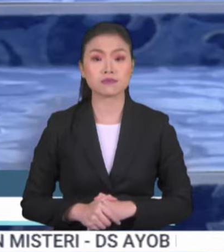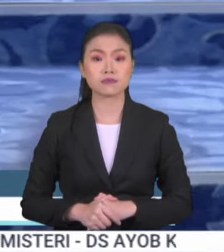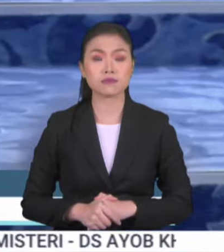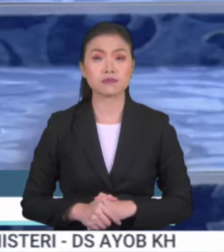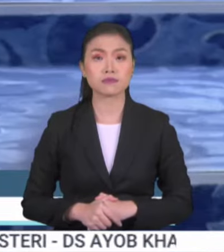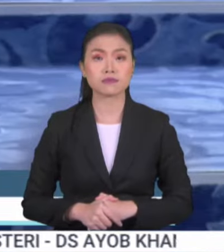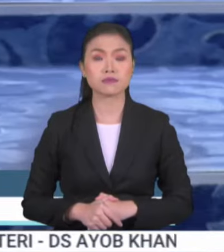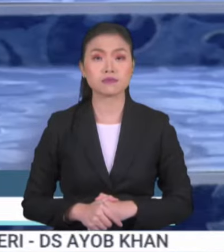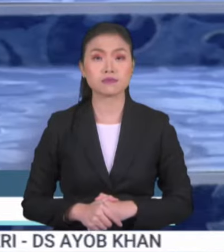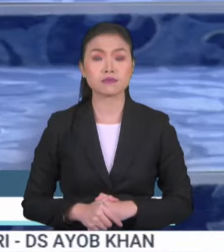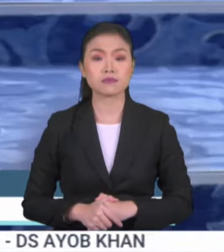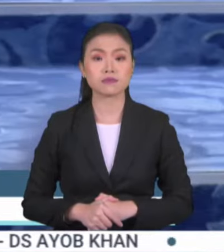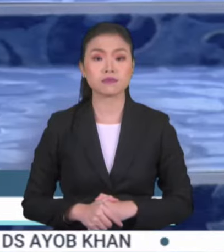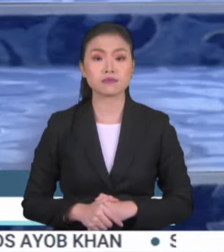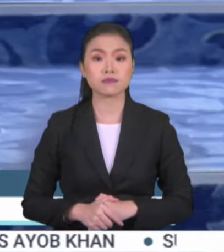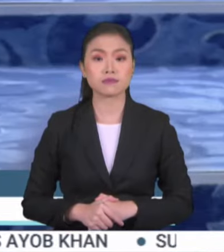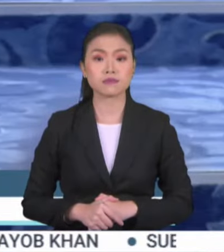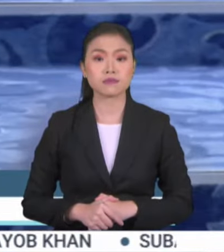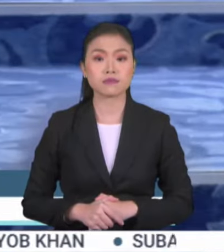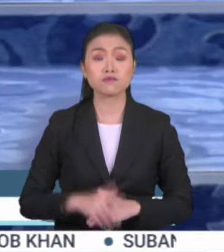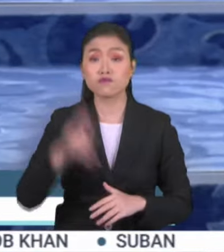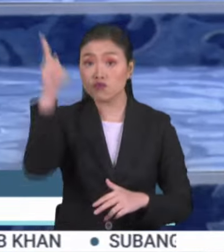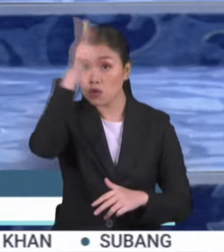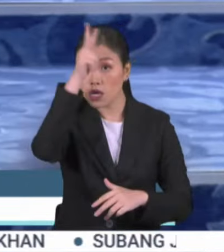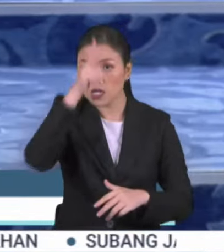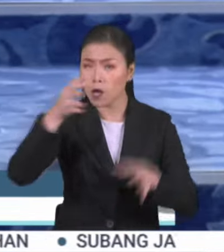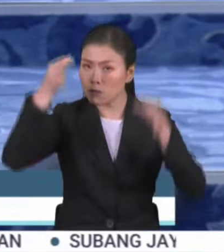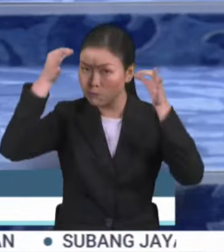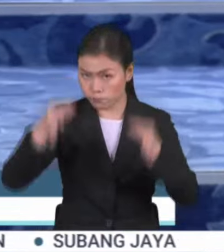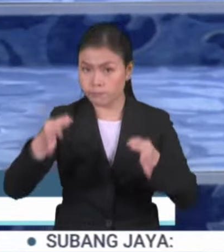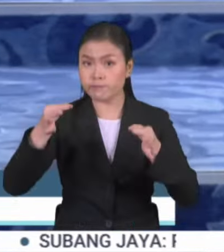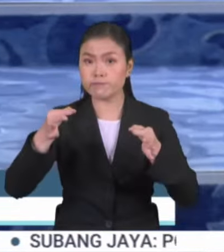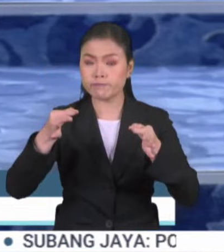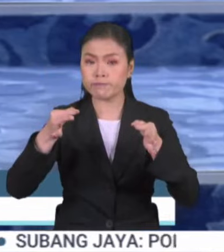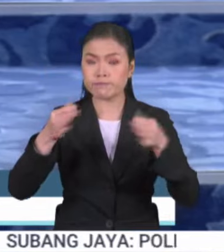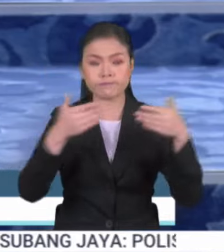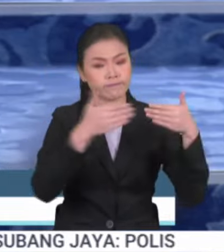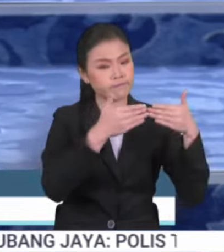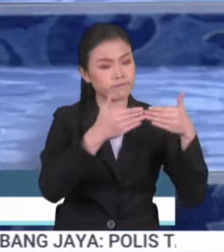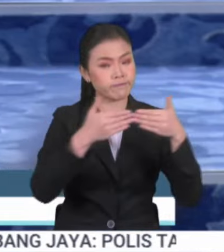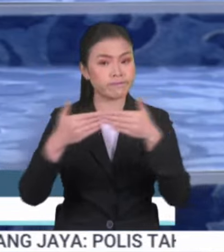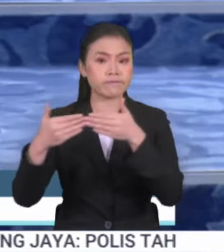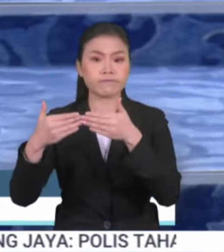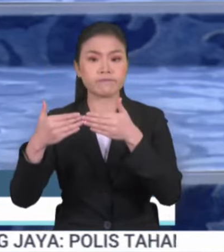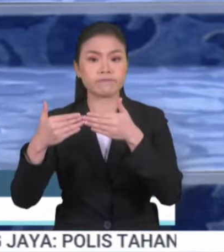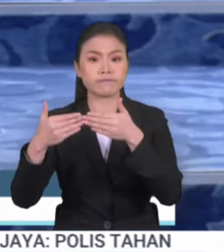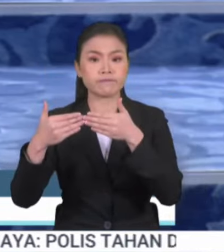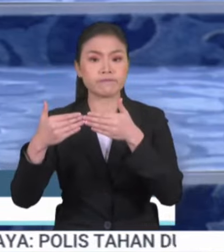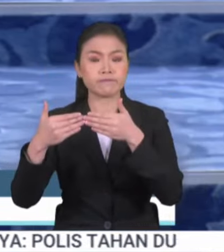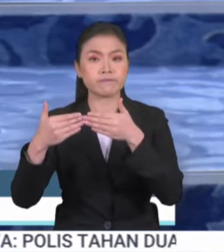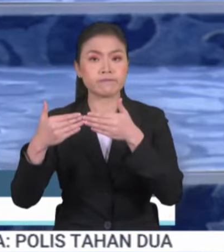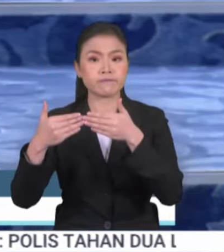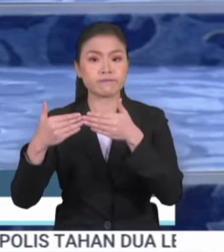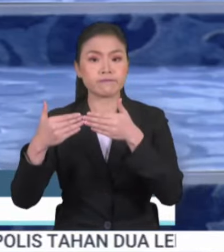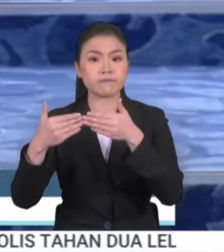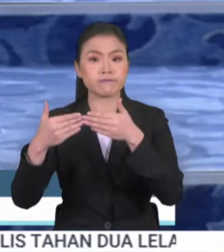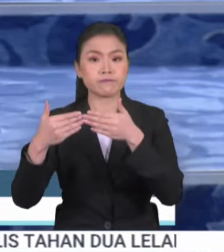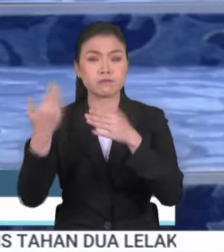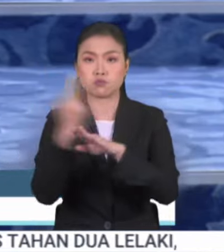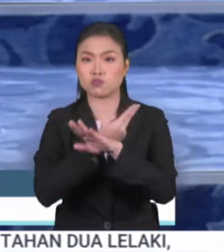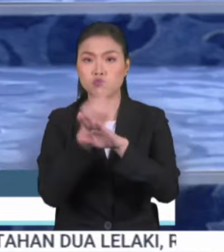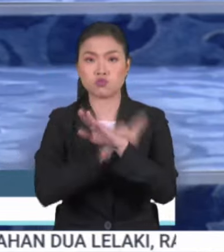Oleh demikian, kerajaan memutuskan untuk terus menggunakan ataupun exhaust jalur